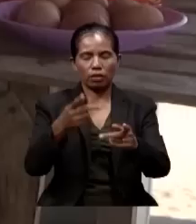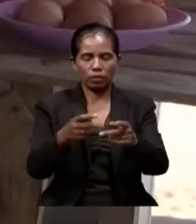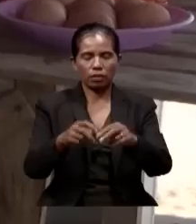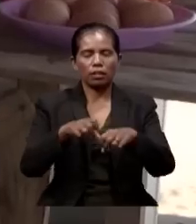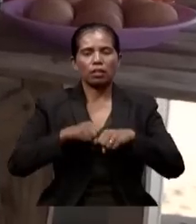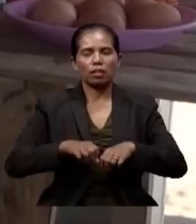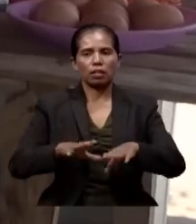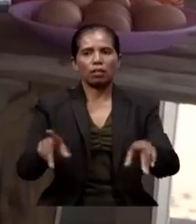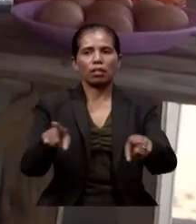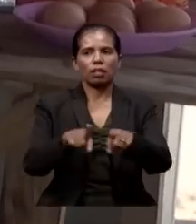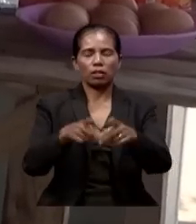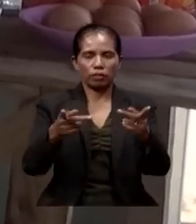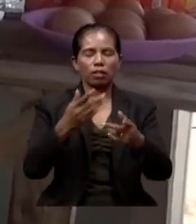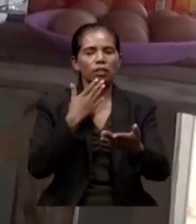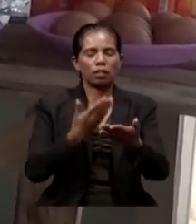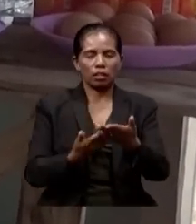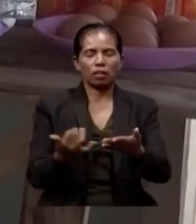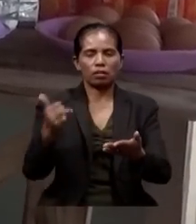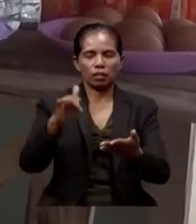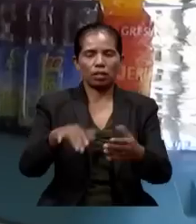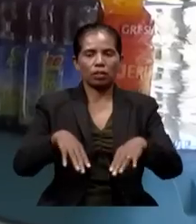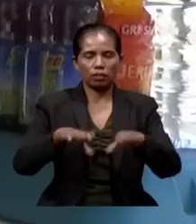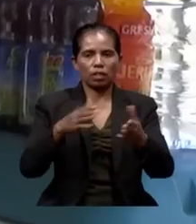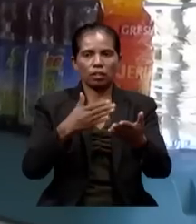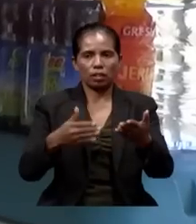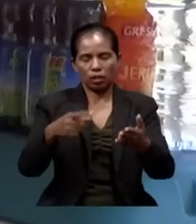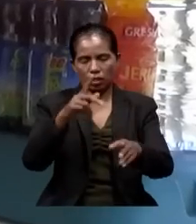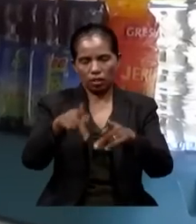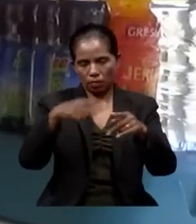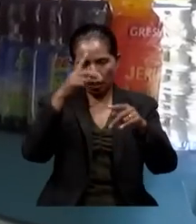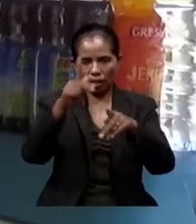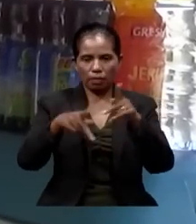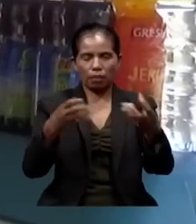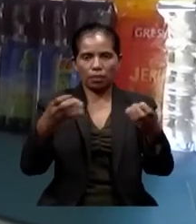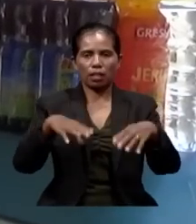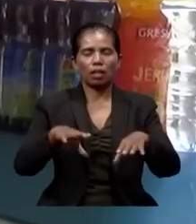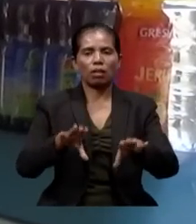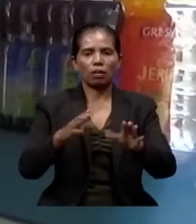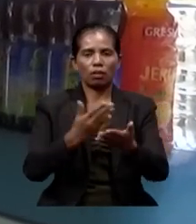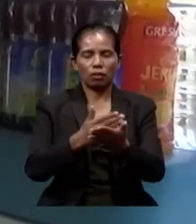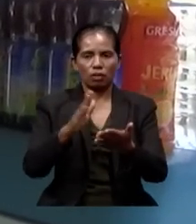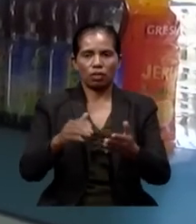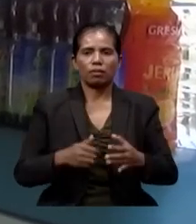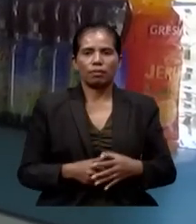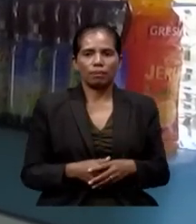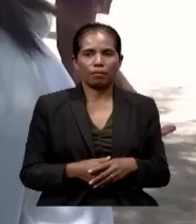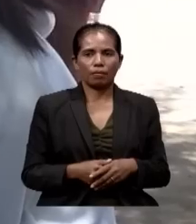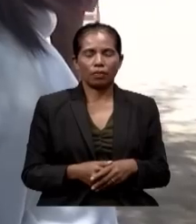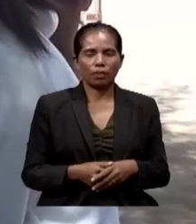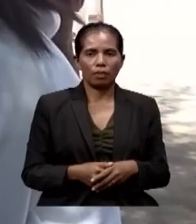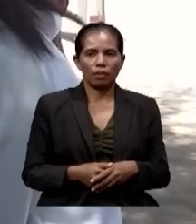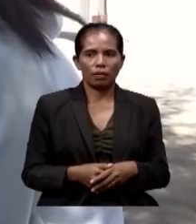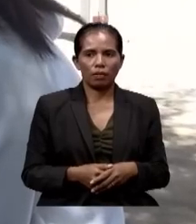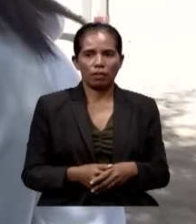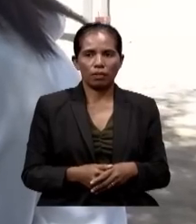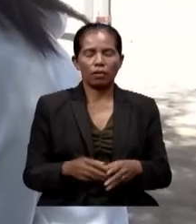ibun makanesan fatin diak basira atu fan sasan tamba konsumidor barak. Sekari katumai istar